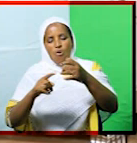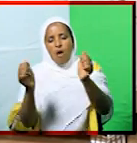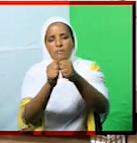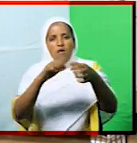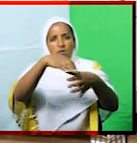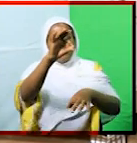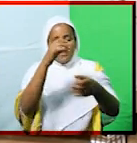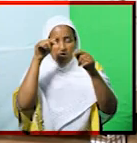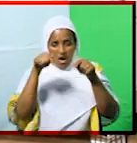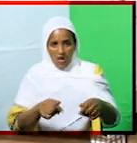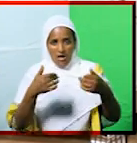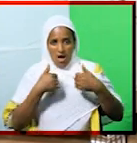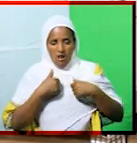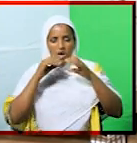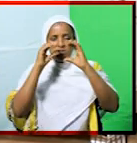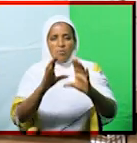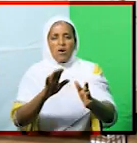ከሐዋርያት ሊቃውንትስ መጻሕፍት